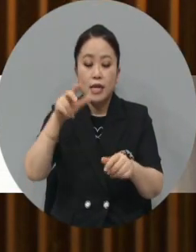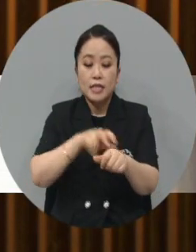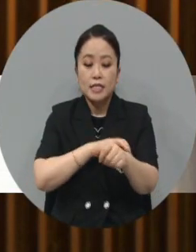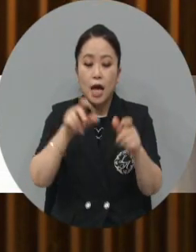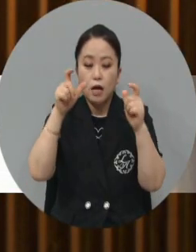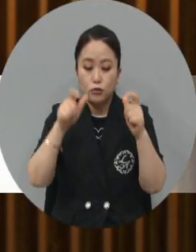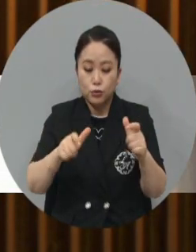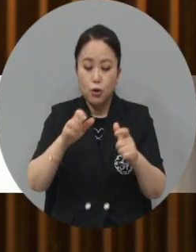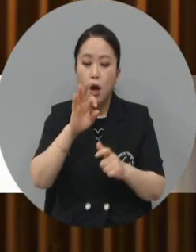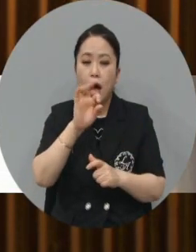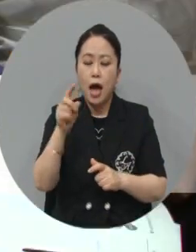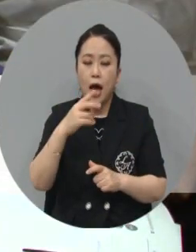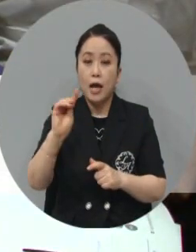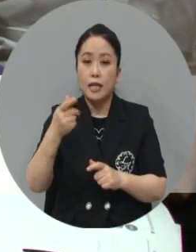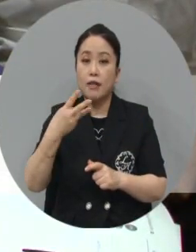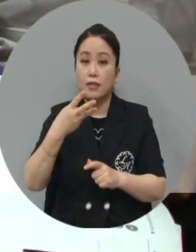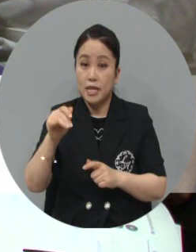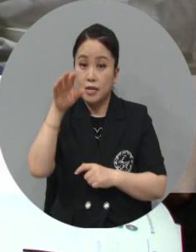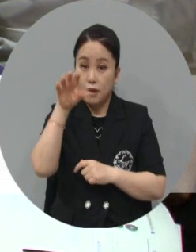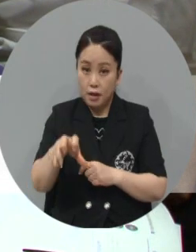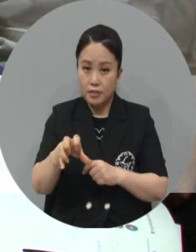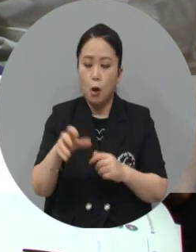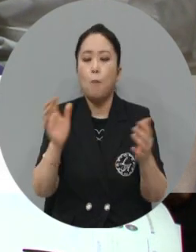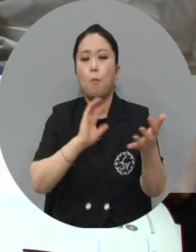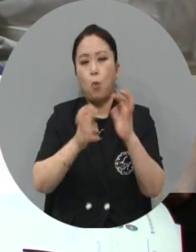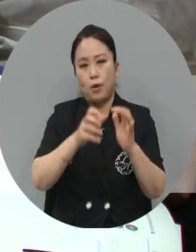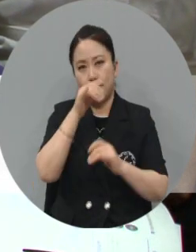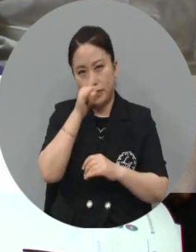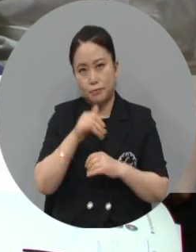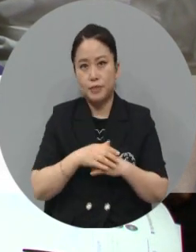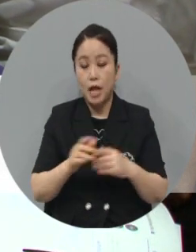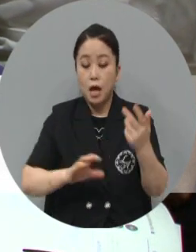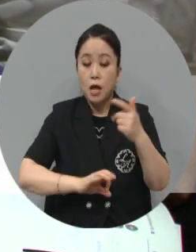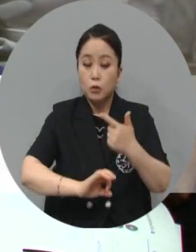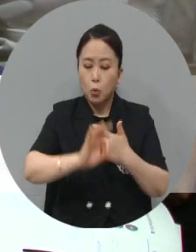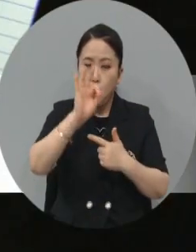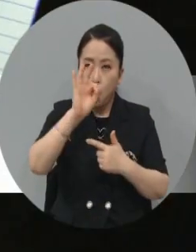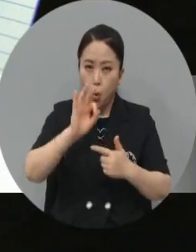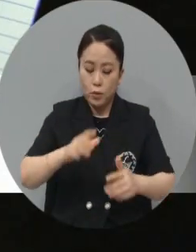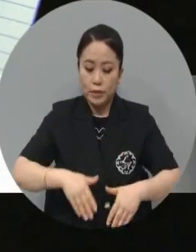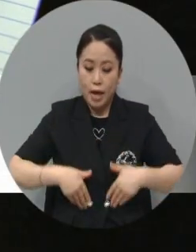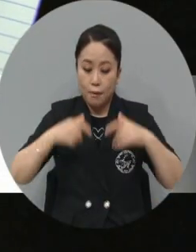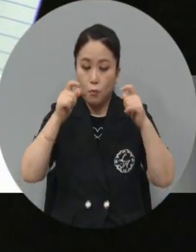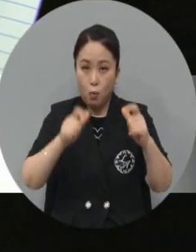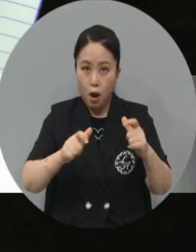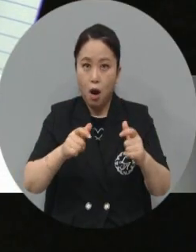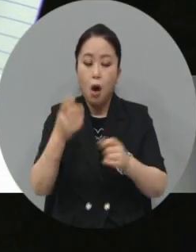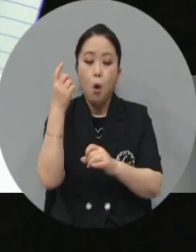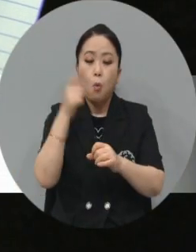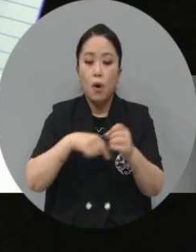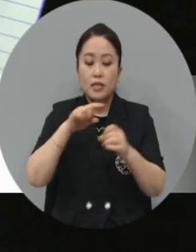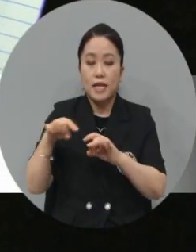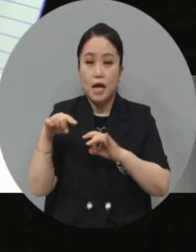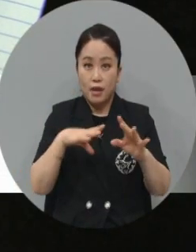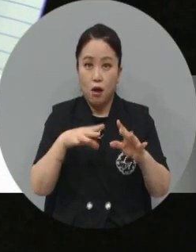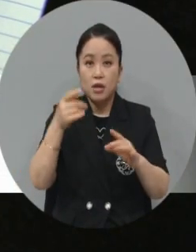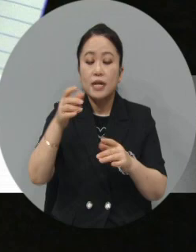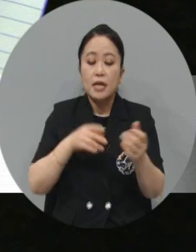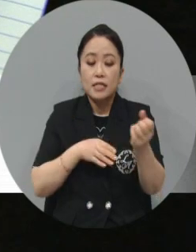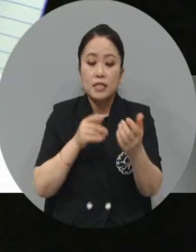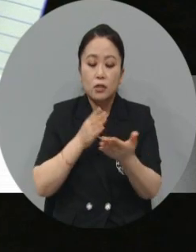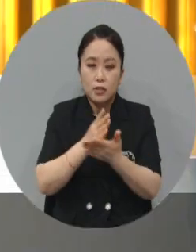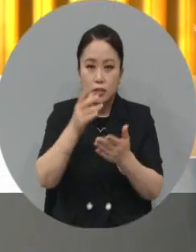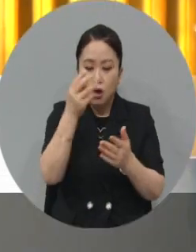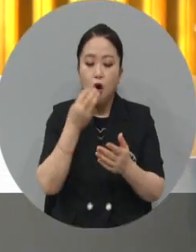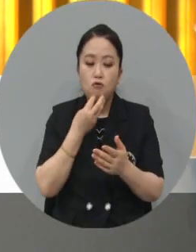개최됐습니다. 기장군 주최로 열린 이번 포럼에는 동남권 원자력의과학원과 서울대학교병원,